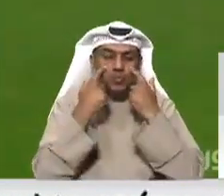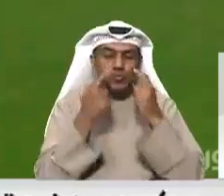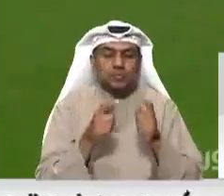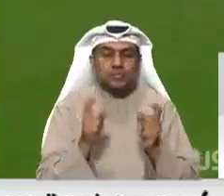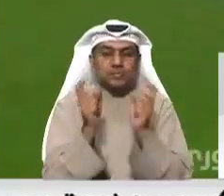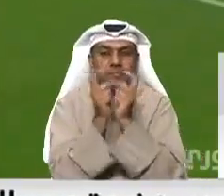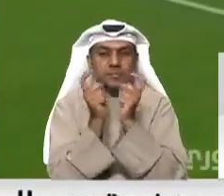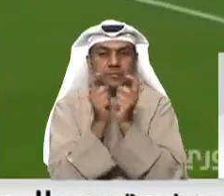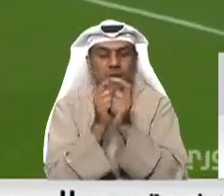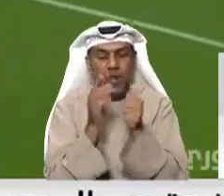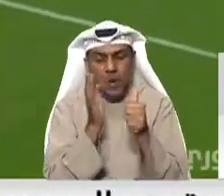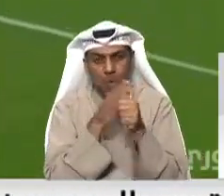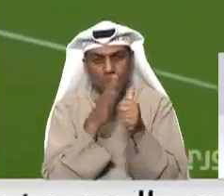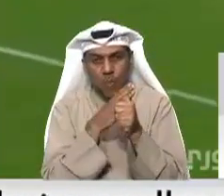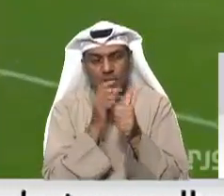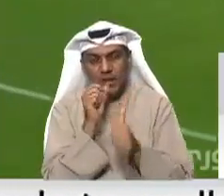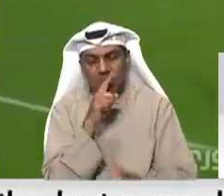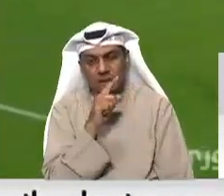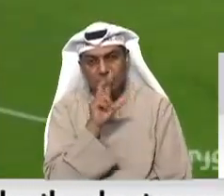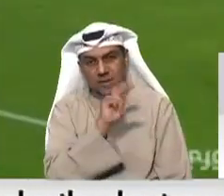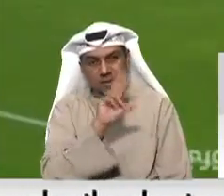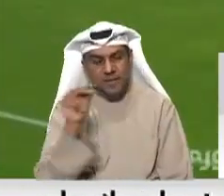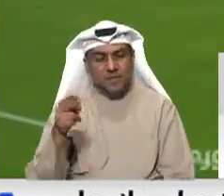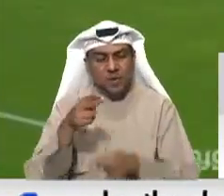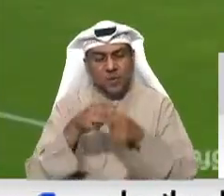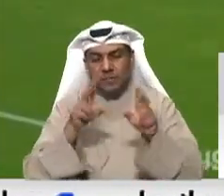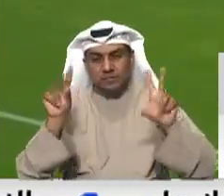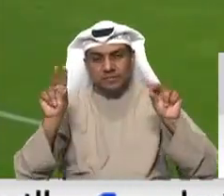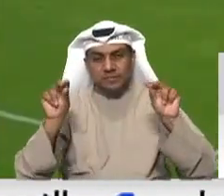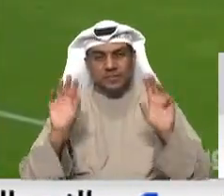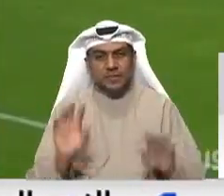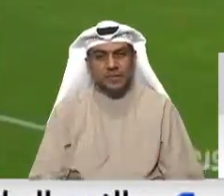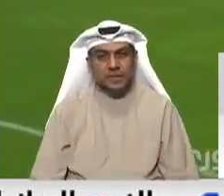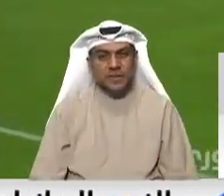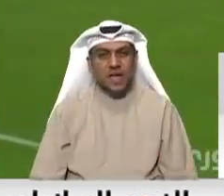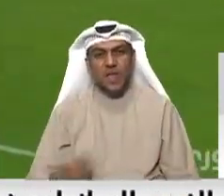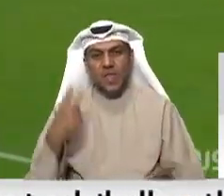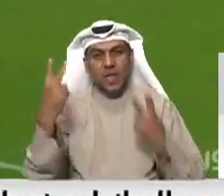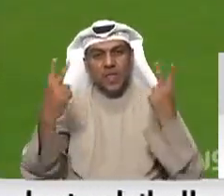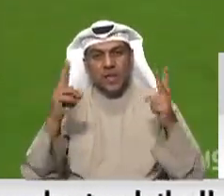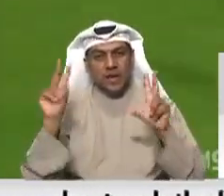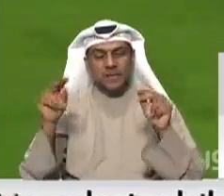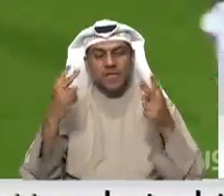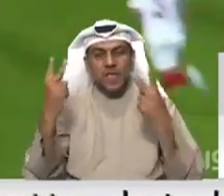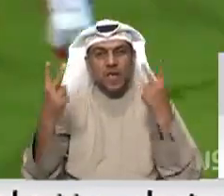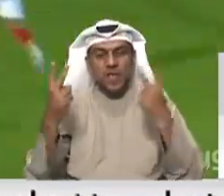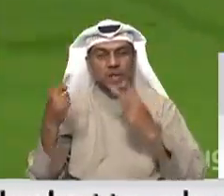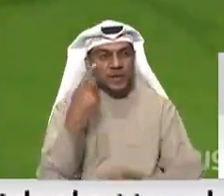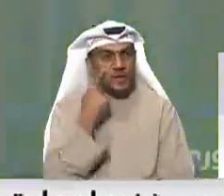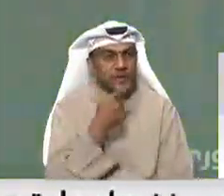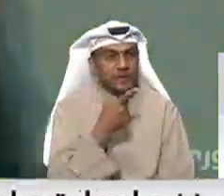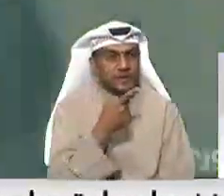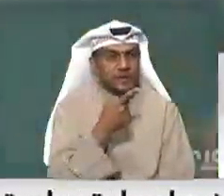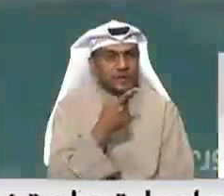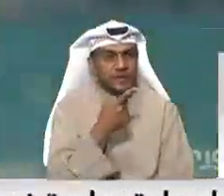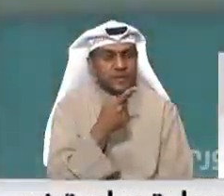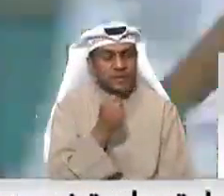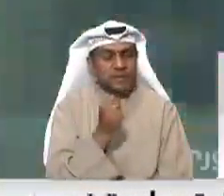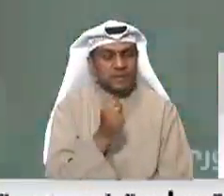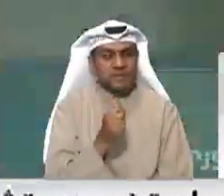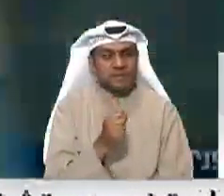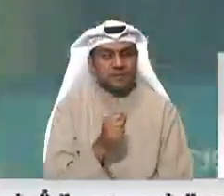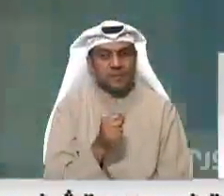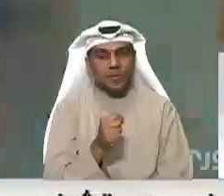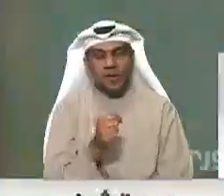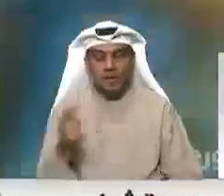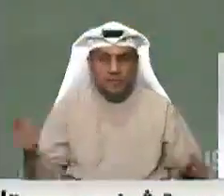في المباراه الاولى فرض السالميه التعادل على الكويت المتصدر بهدفين كل منهما في اللقاء الذي جمع بينهما على استاد تامر تقدم